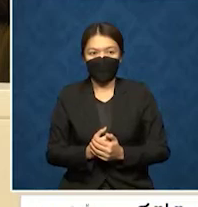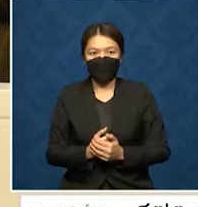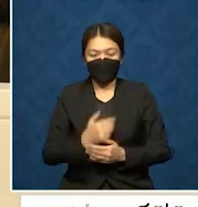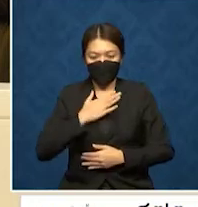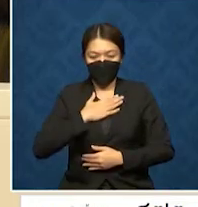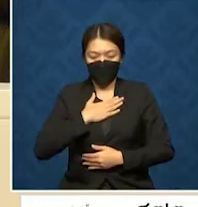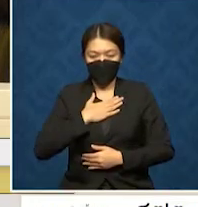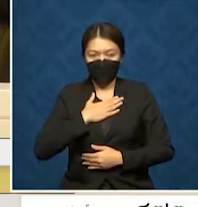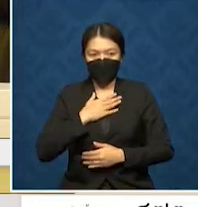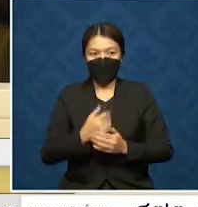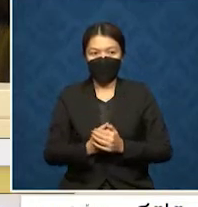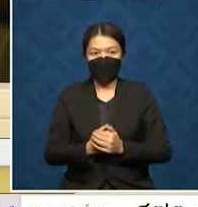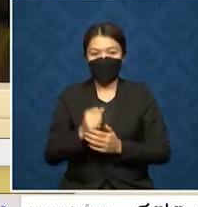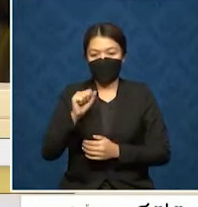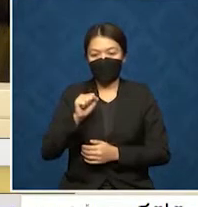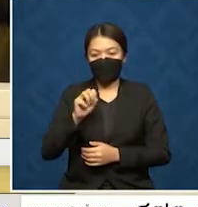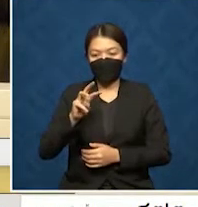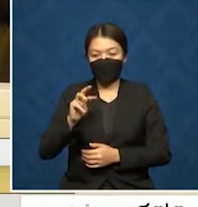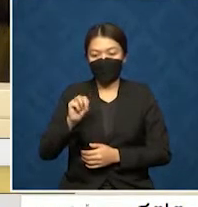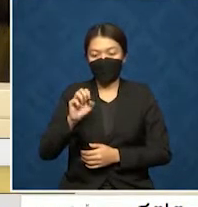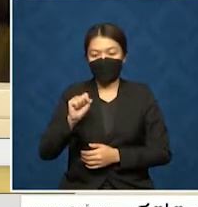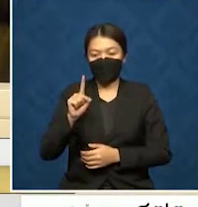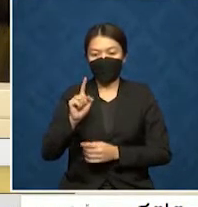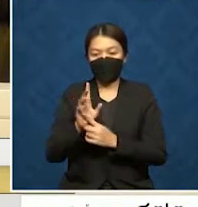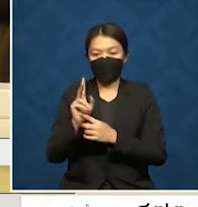กับผมนายสมศักดิ์เทพสุทิน